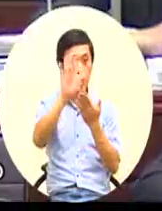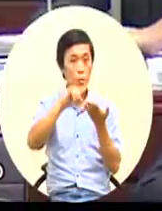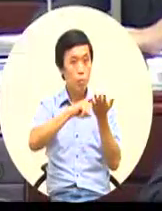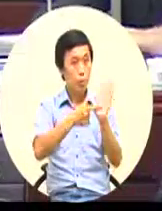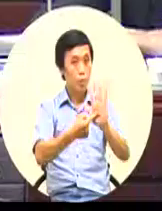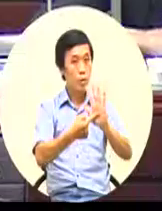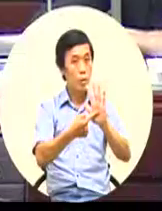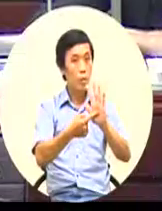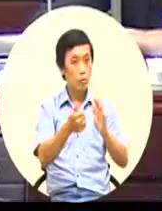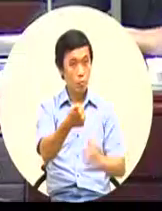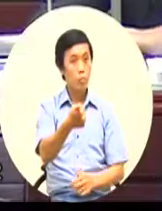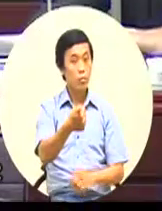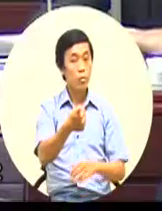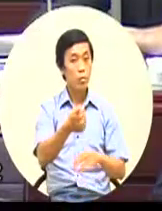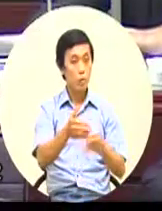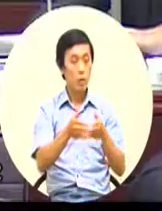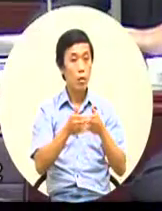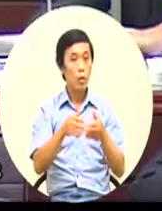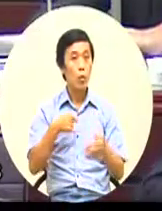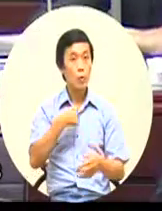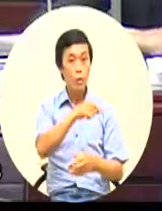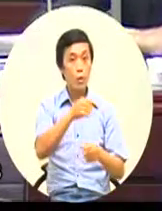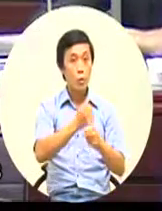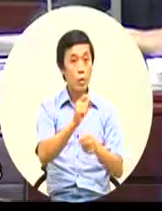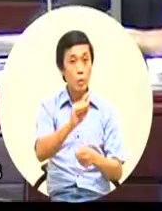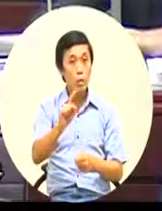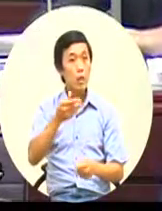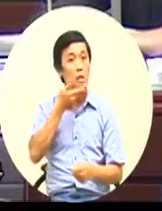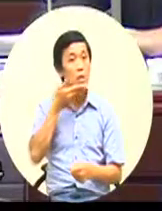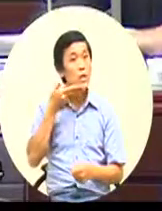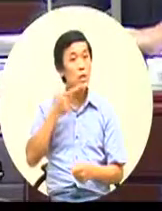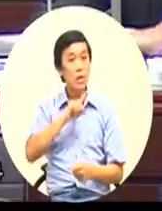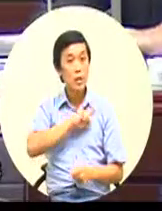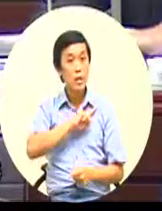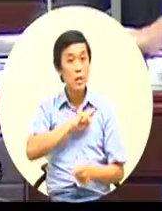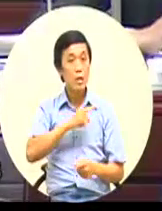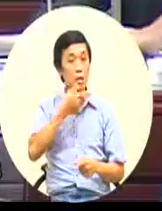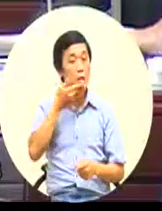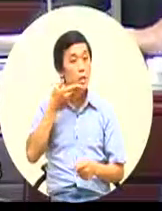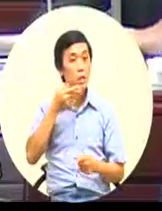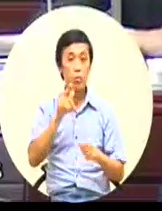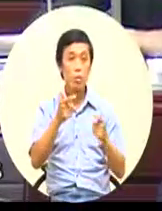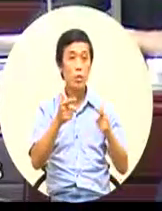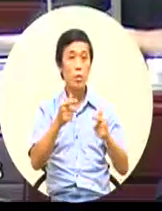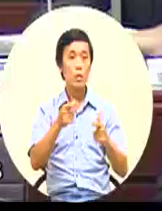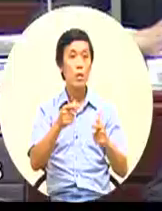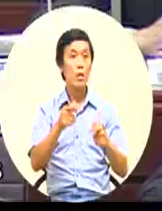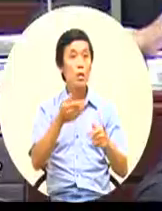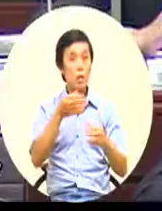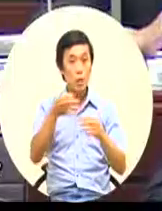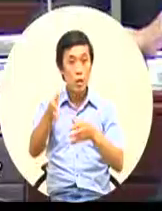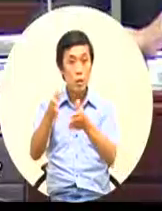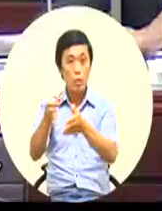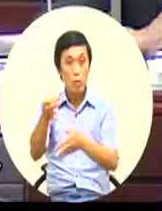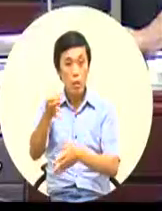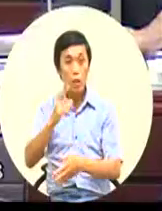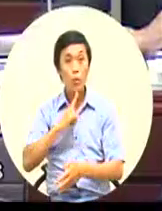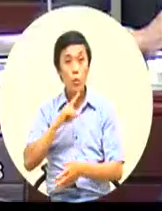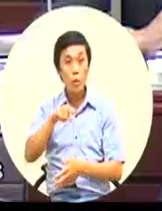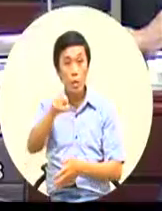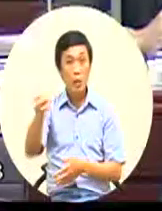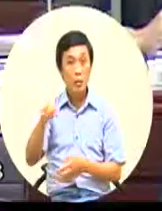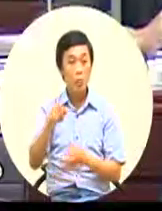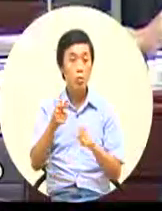的都不是为了私人的利益，也没有财团的利益，我们的目的就希望为了高雄防洪治